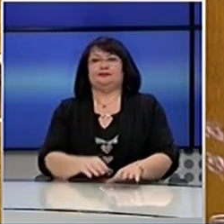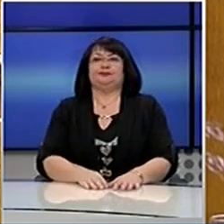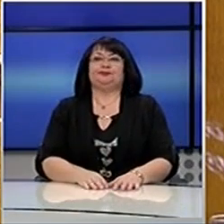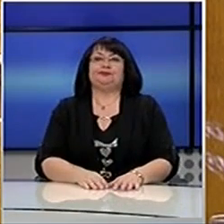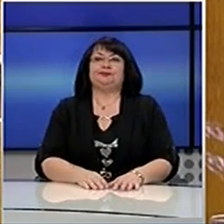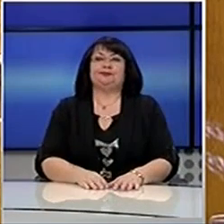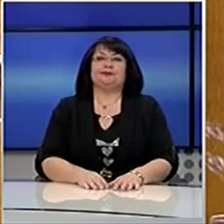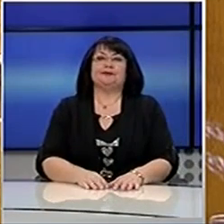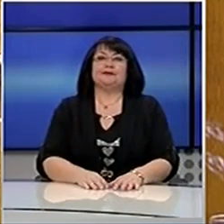Ανακαλύψατε και εσείς, κύριε Τσίπρα,